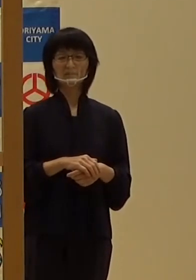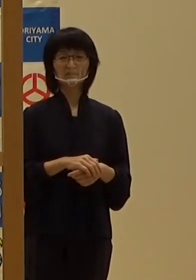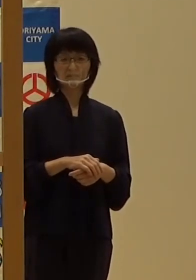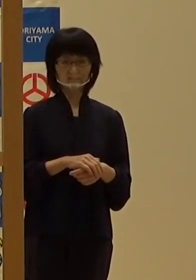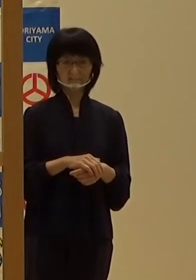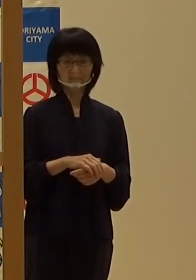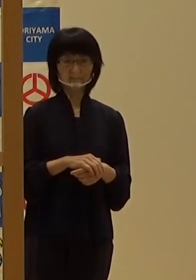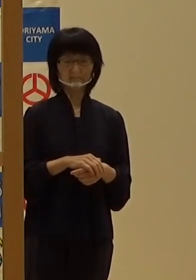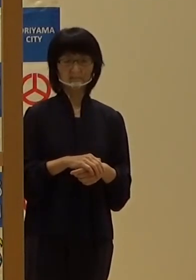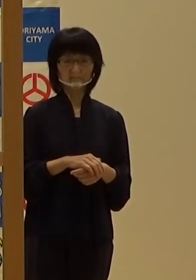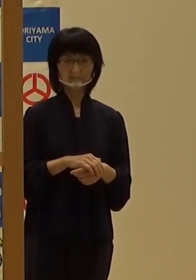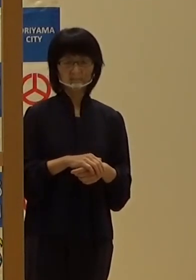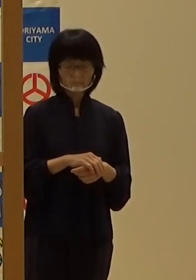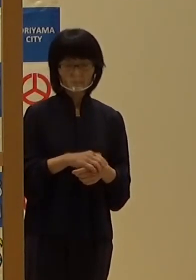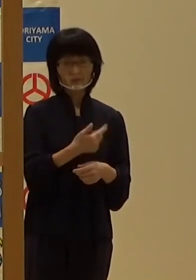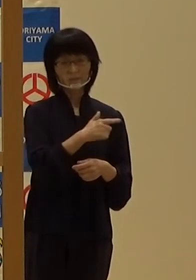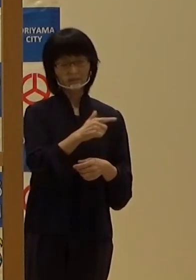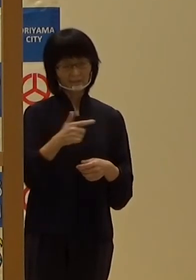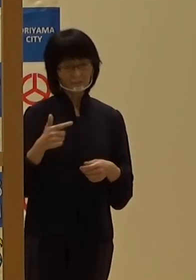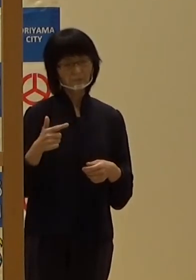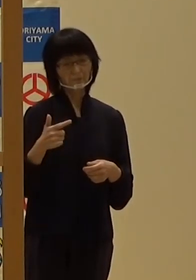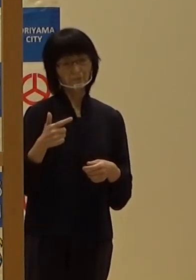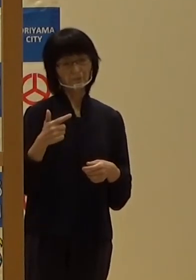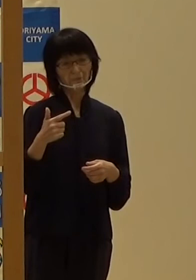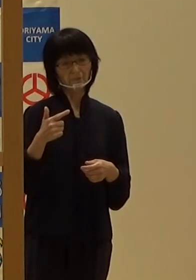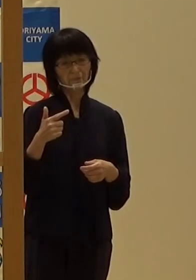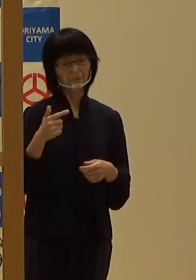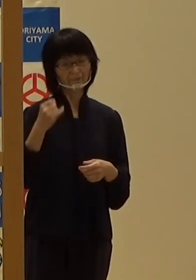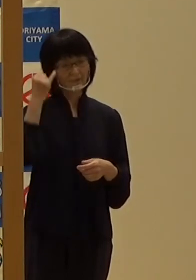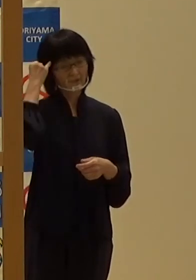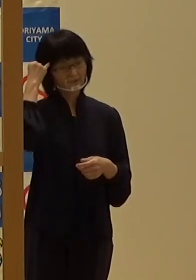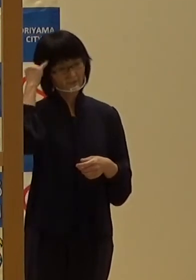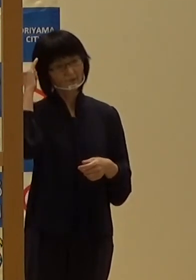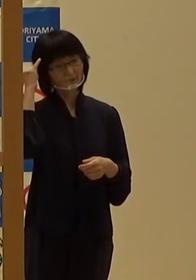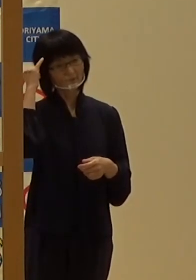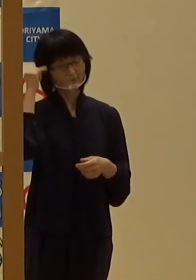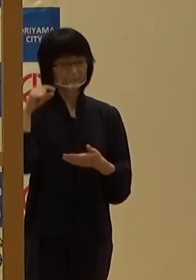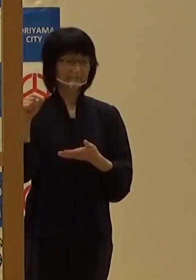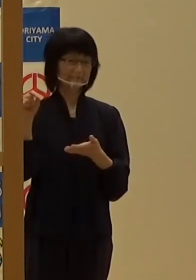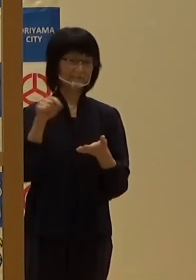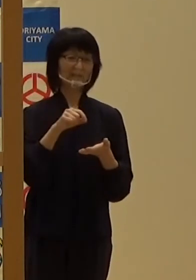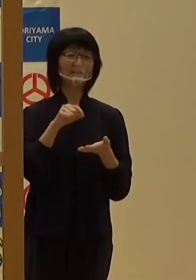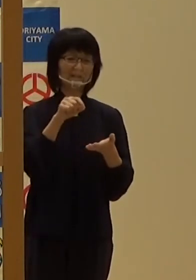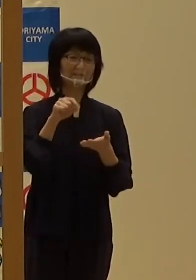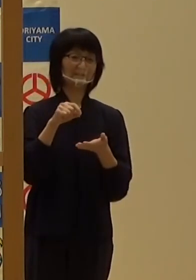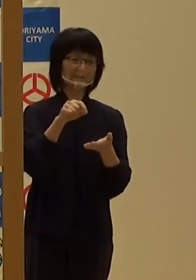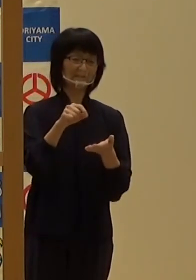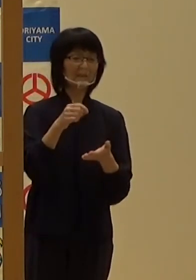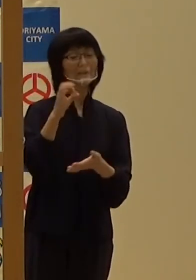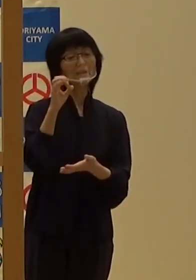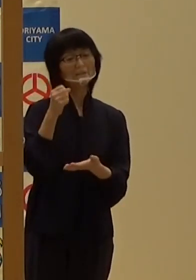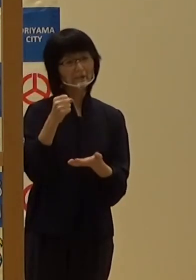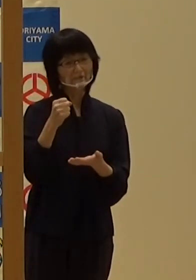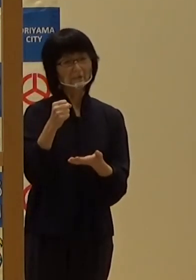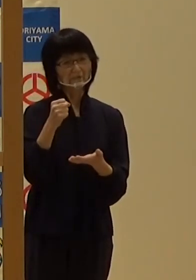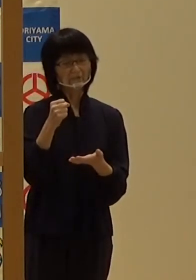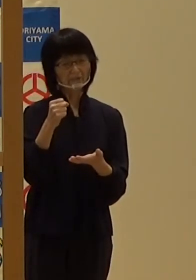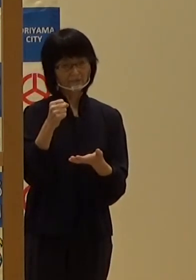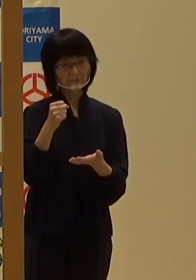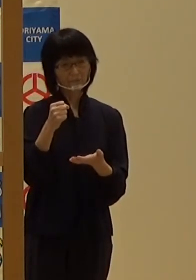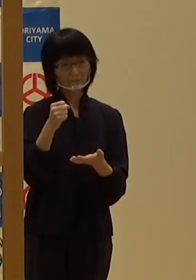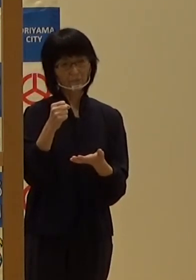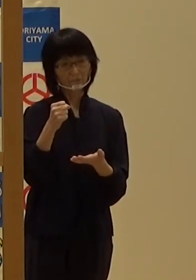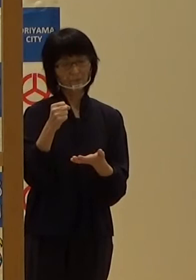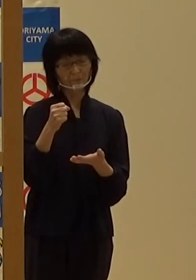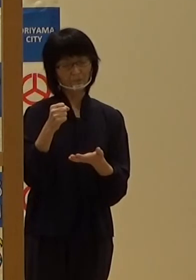ろんな知恵を出していくと有効活用というのが大事でございます。当然財政的にもですね有利になるようにというのがこの